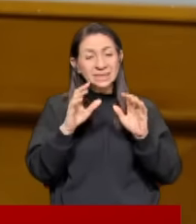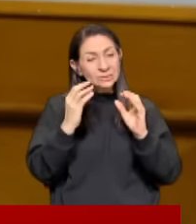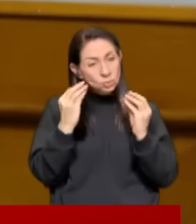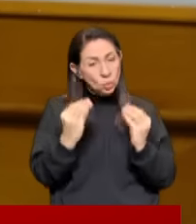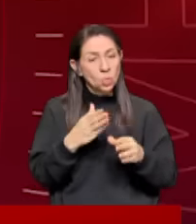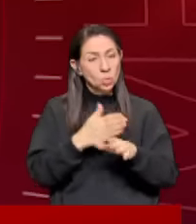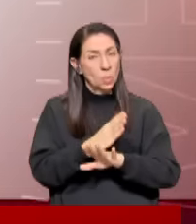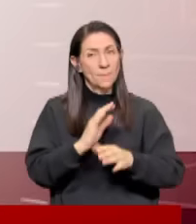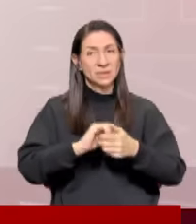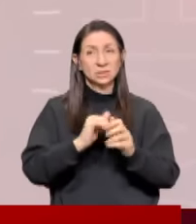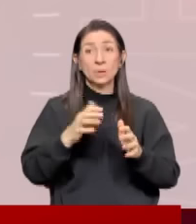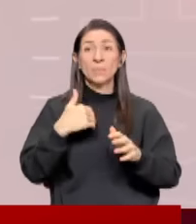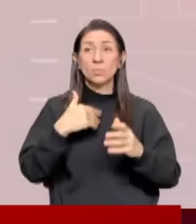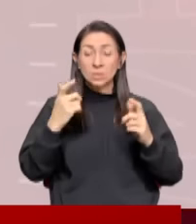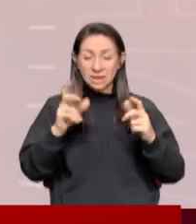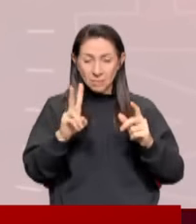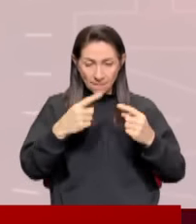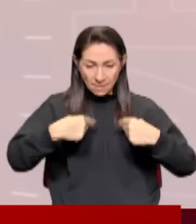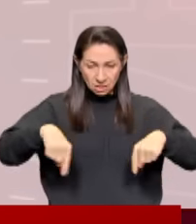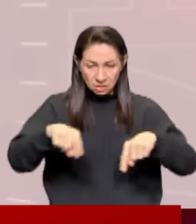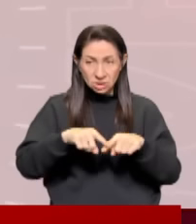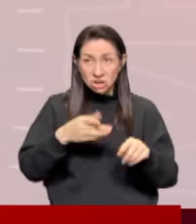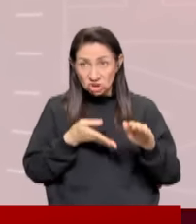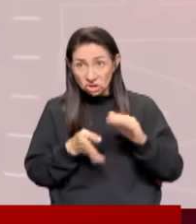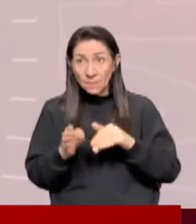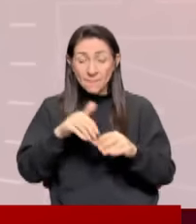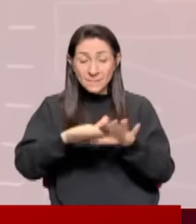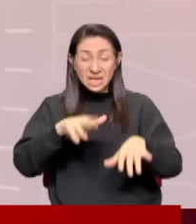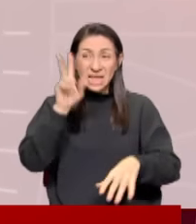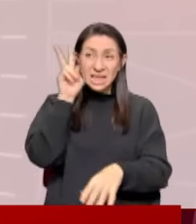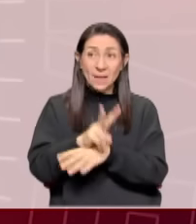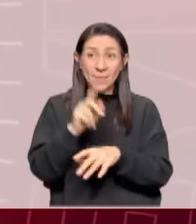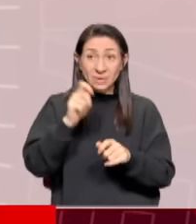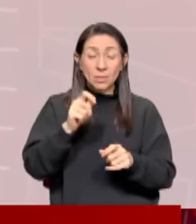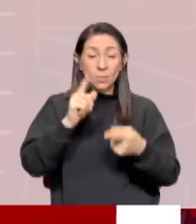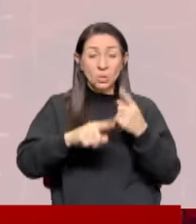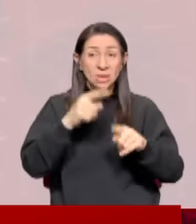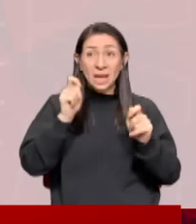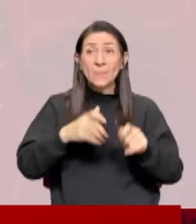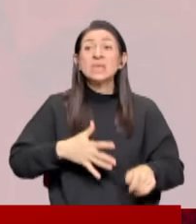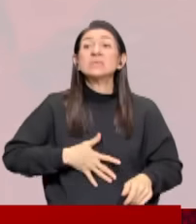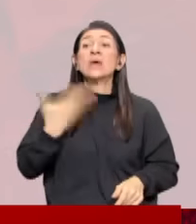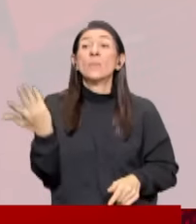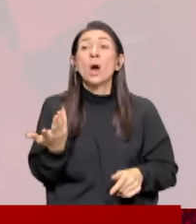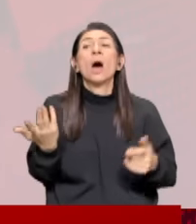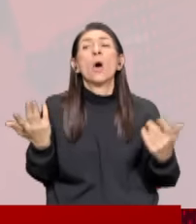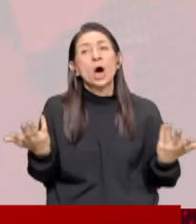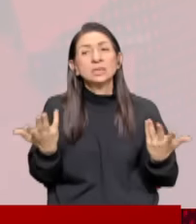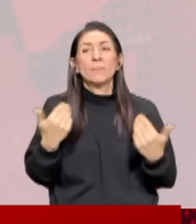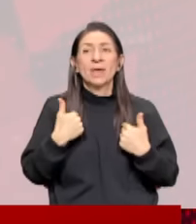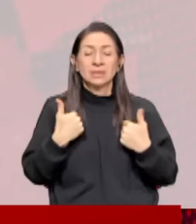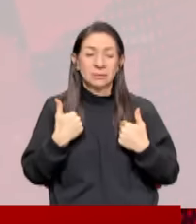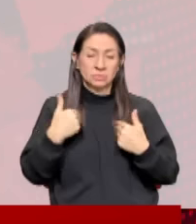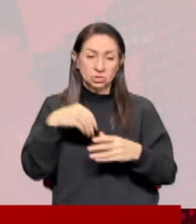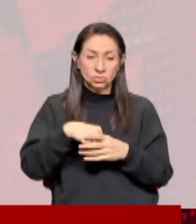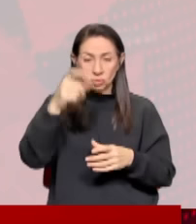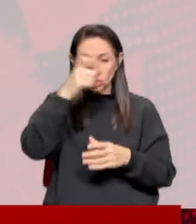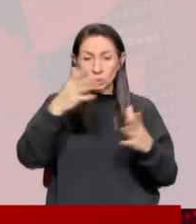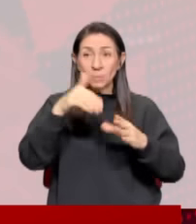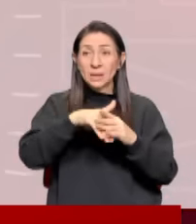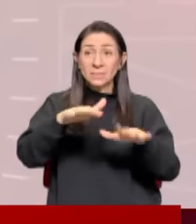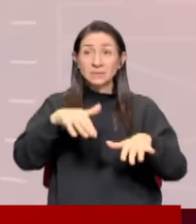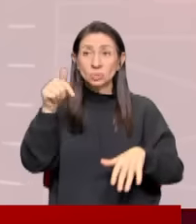en doğru yol. Bulunduğum 20 metrekarelik hücreden çıkıp meclise yemin etmem, siyaset yapmam istenmiyor. O halde artık benim için Türkiye